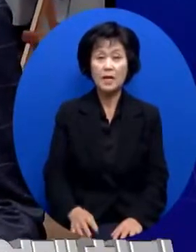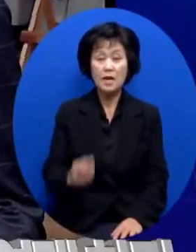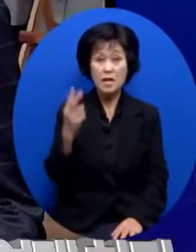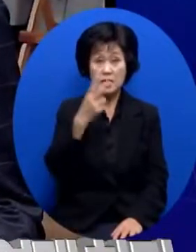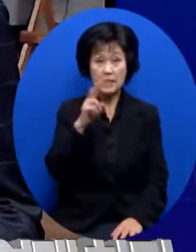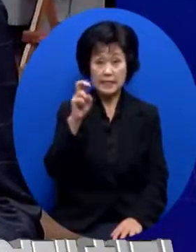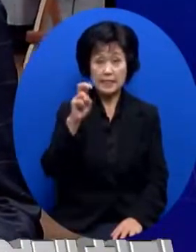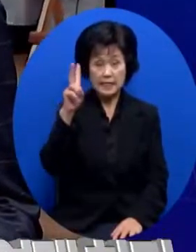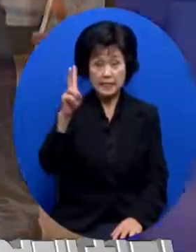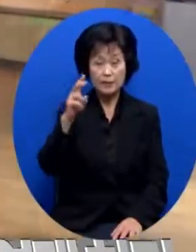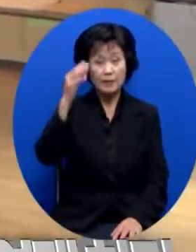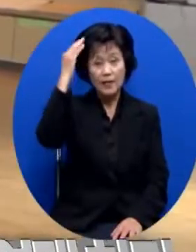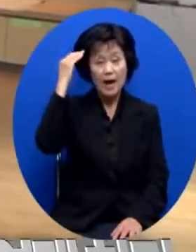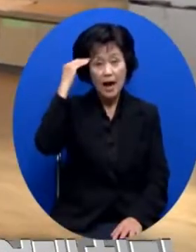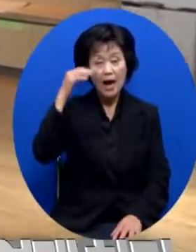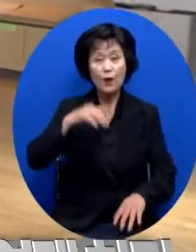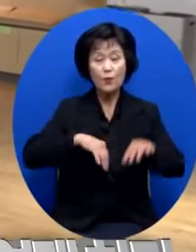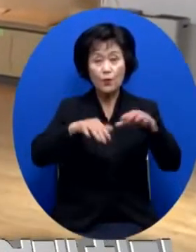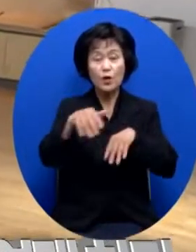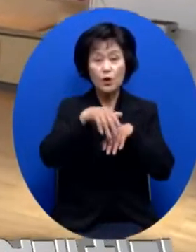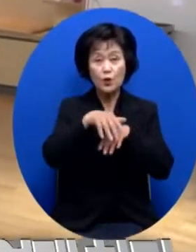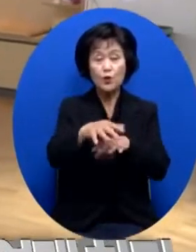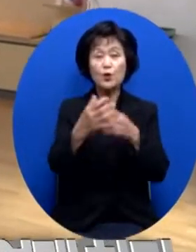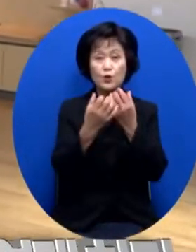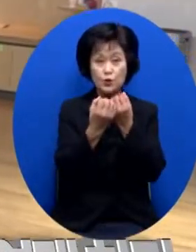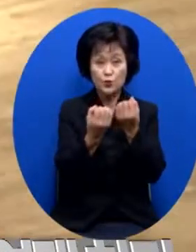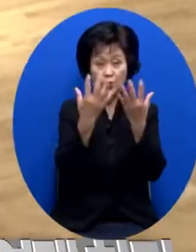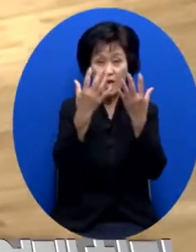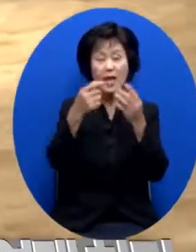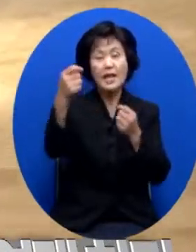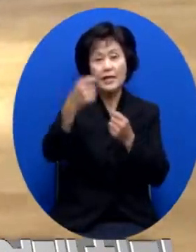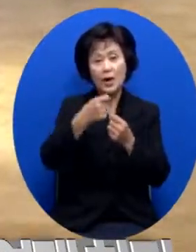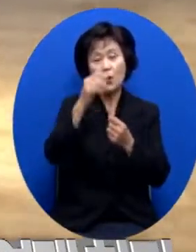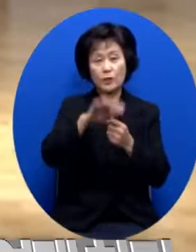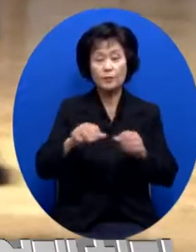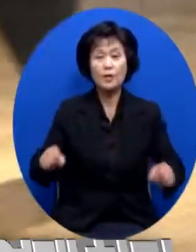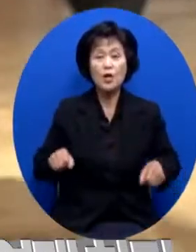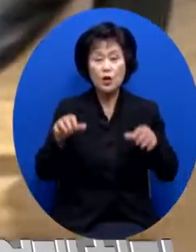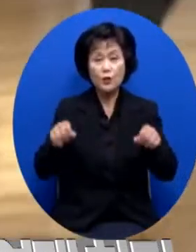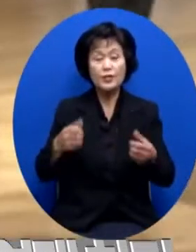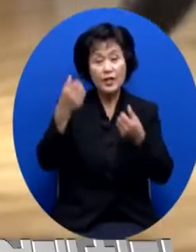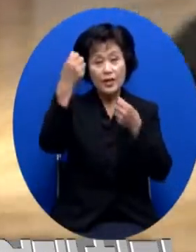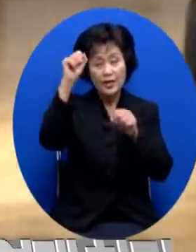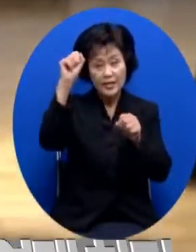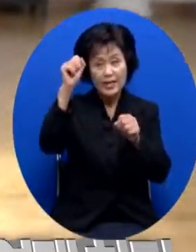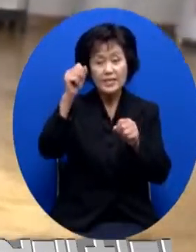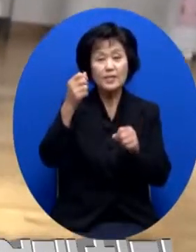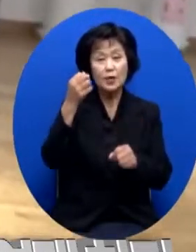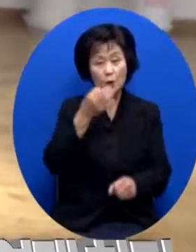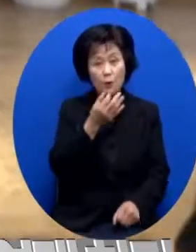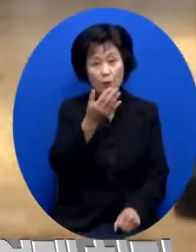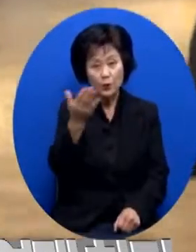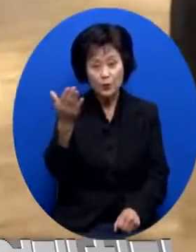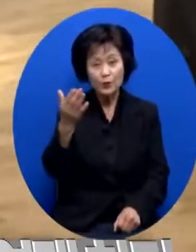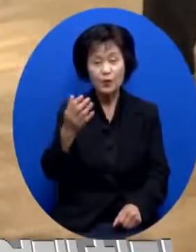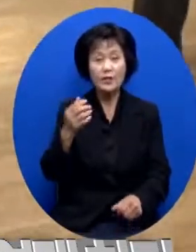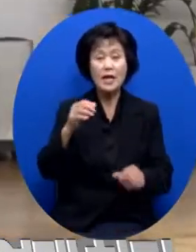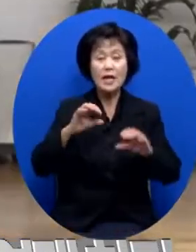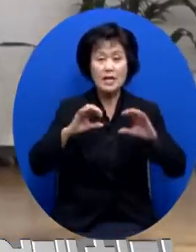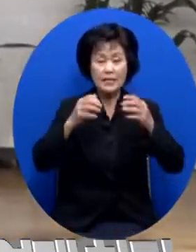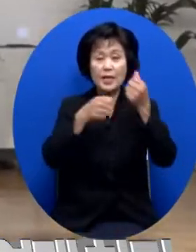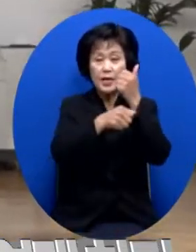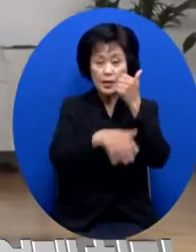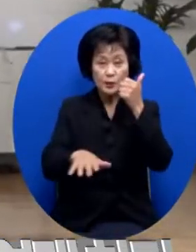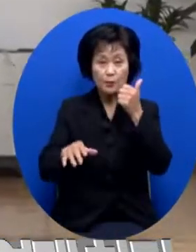2022 코리아 퍼레이드가 다가오고 있습니다. 휠체어 댄스 스포츠를 선보이는 서울특별시 장애인 댄스 스포츠 연맹이